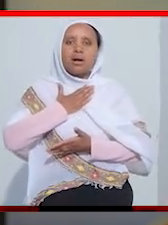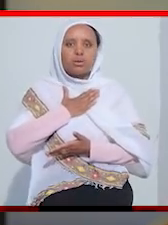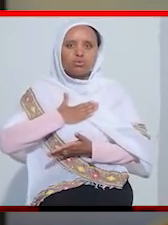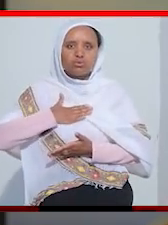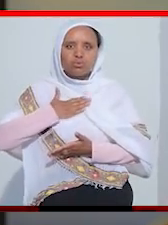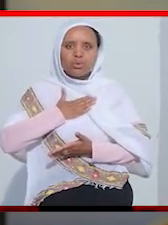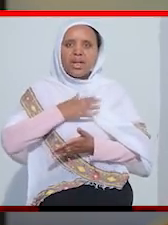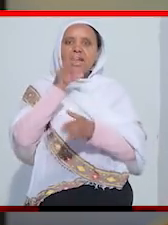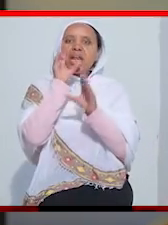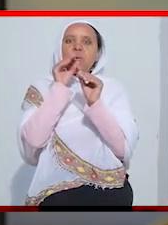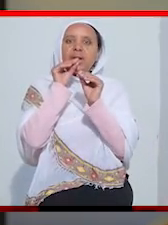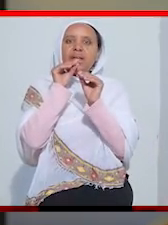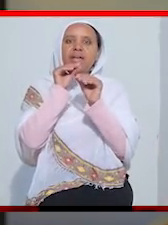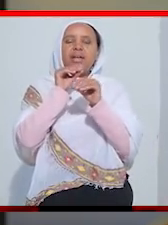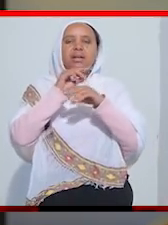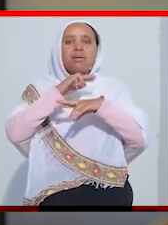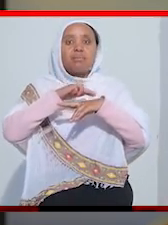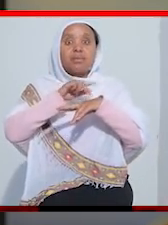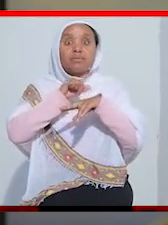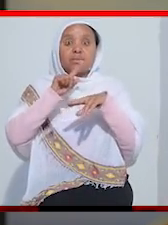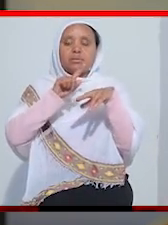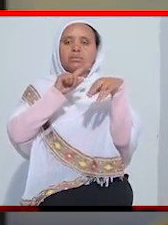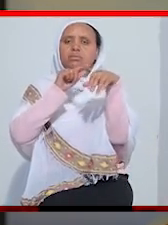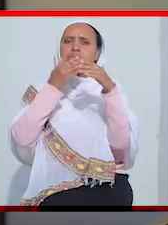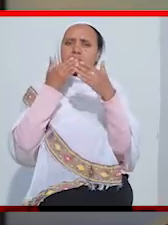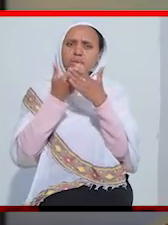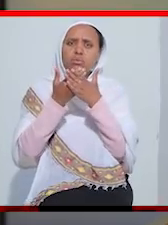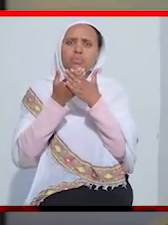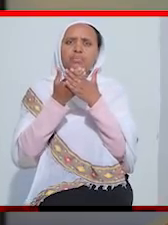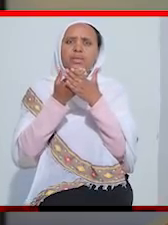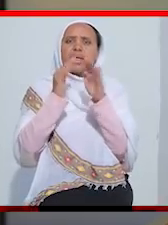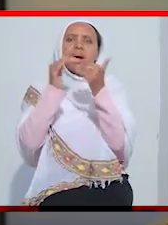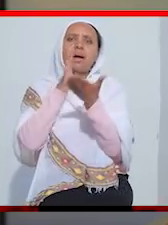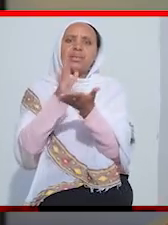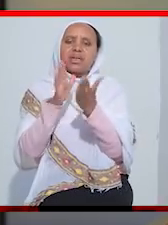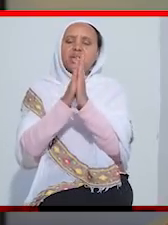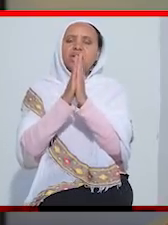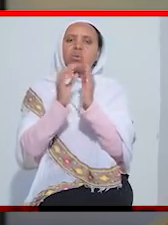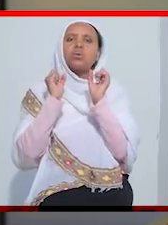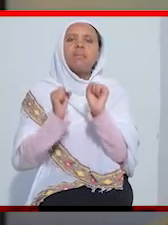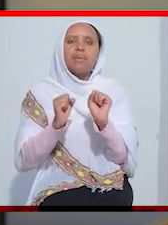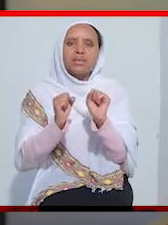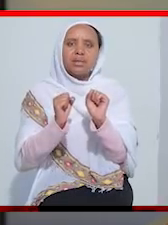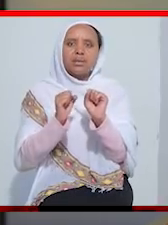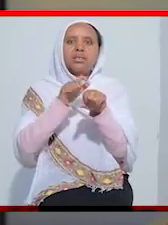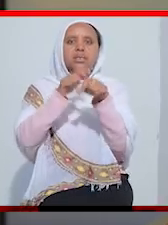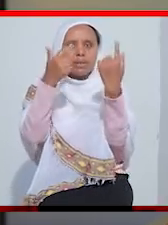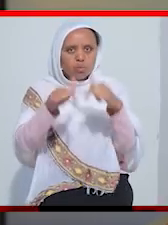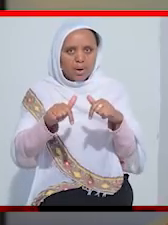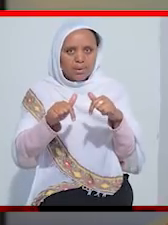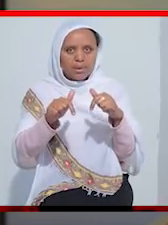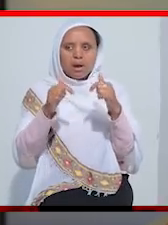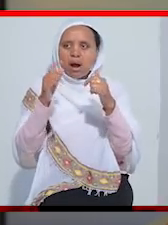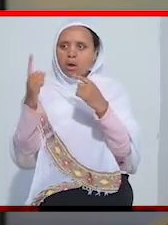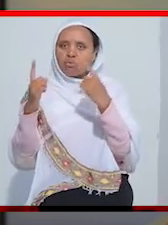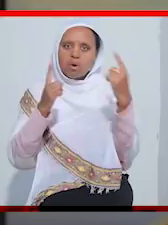ደረጃ። እባካችሁ ለወሬ የማይጋብዝ ስርዓት ጥሩ አድርጎ መጥቷል። ለወሬ የማይጋብዘን ለጸሎት